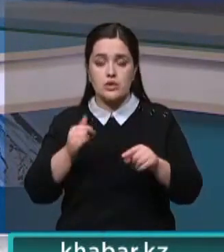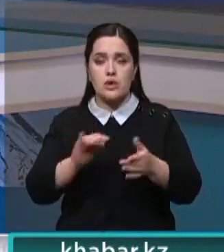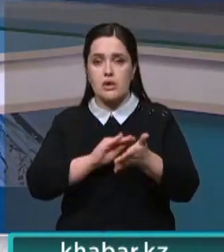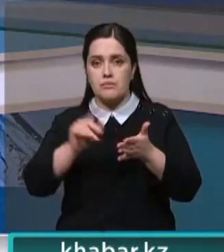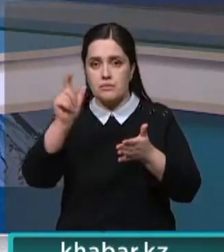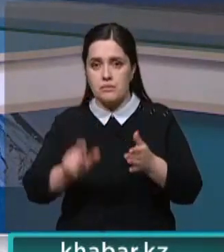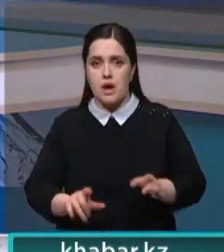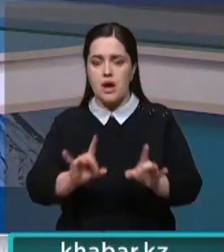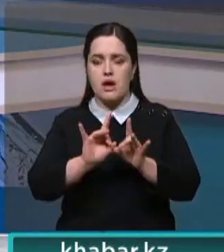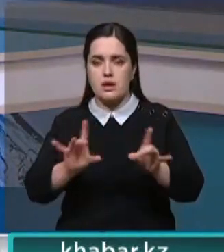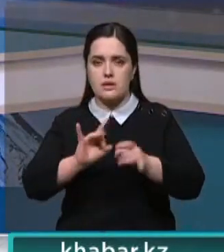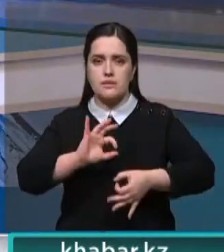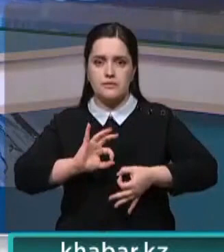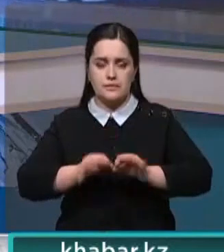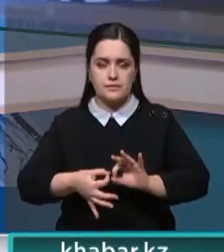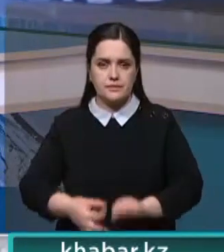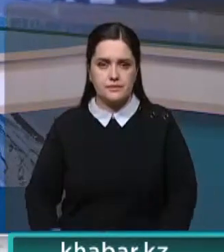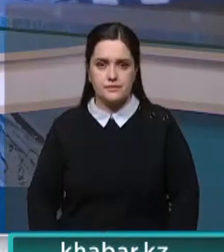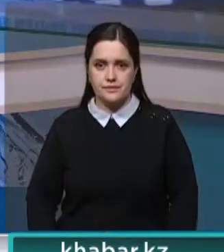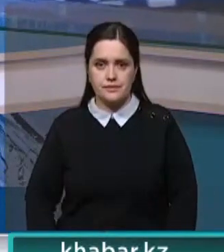правительству, требующих скорейшего решения.